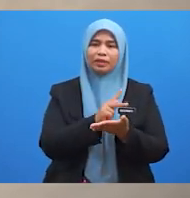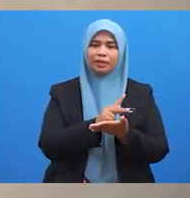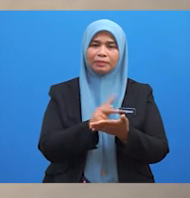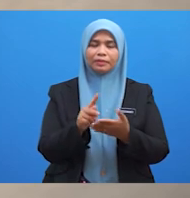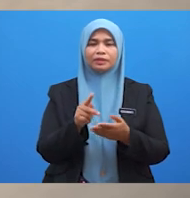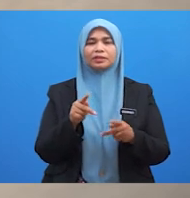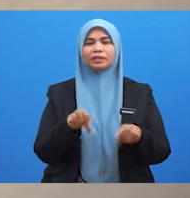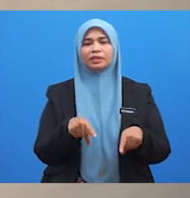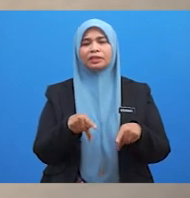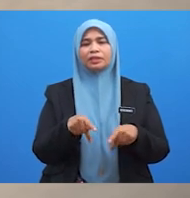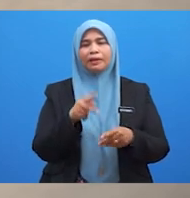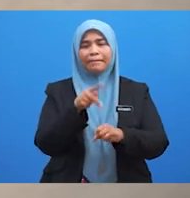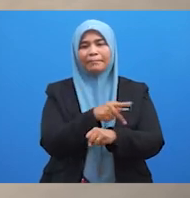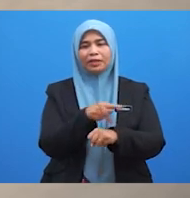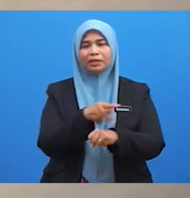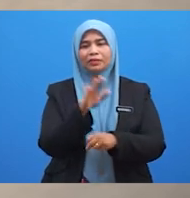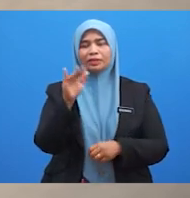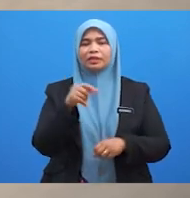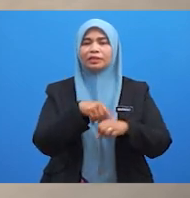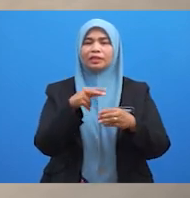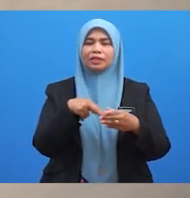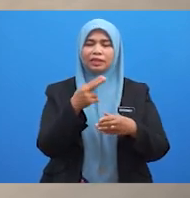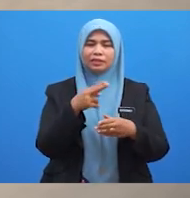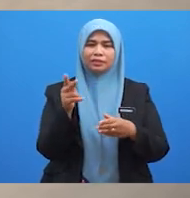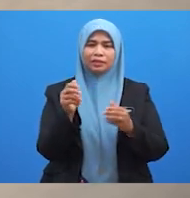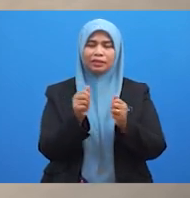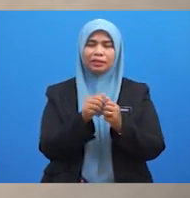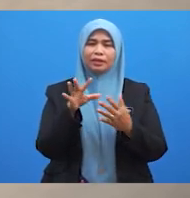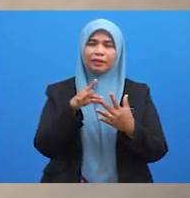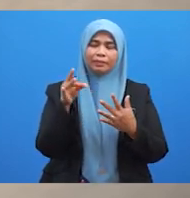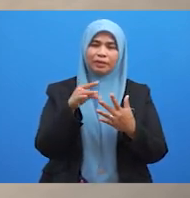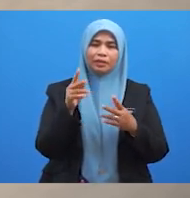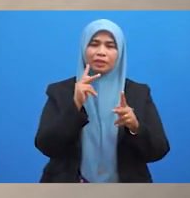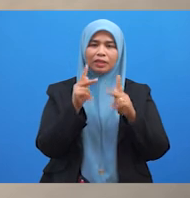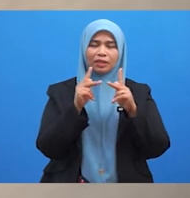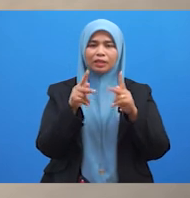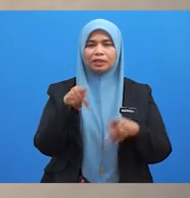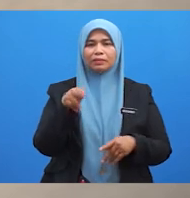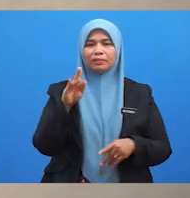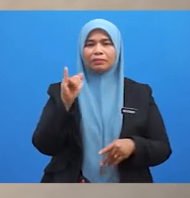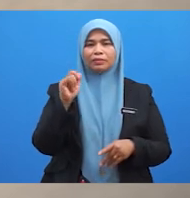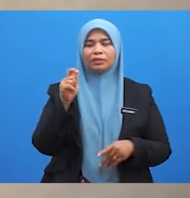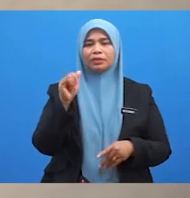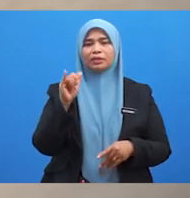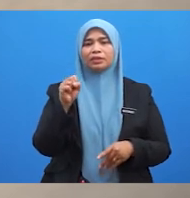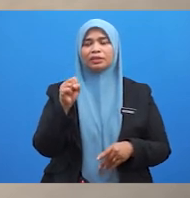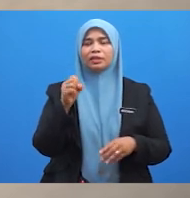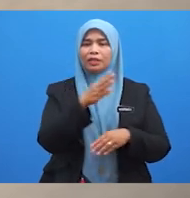pantun yang dihasilkan dengan pemilihan kata-kata puitis